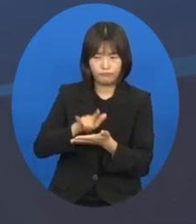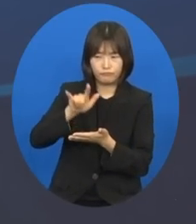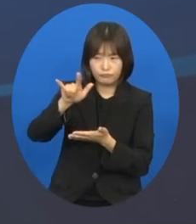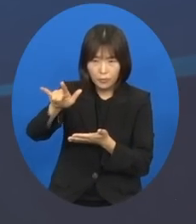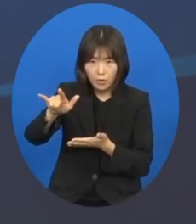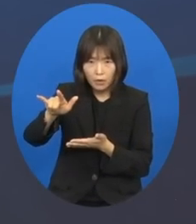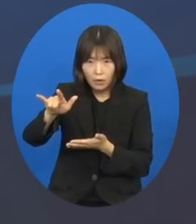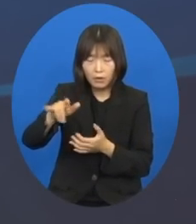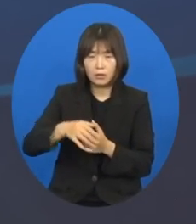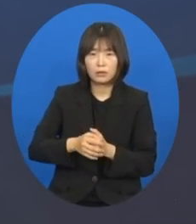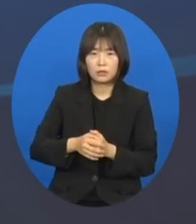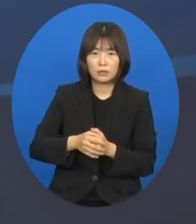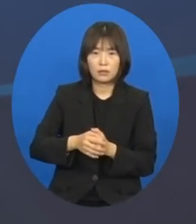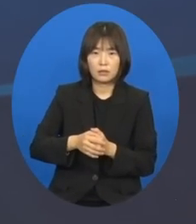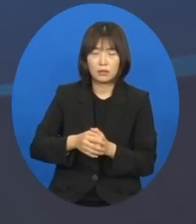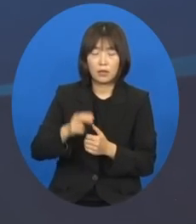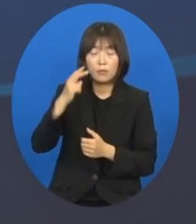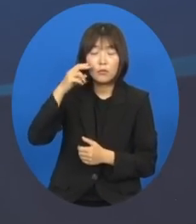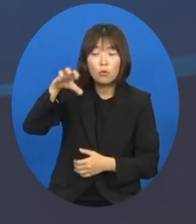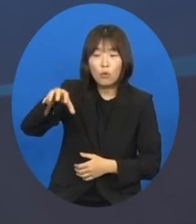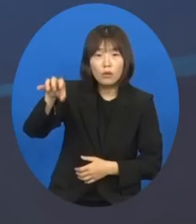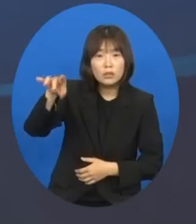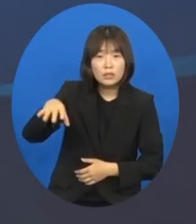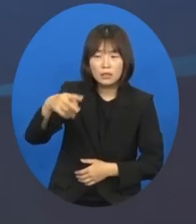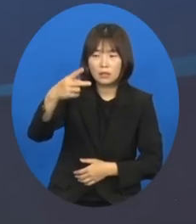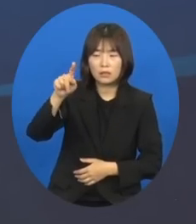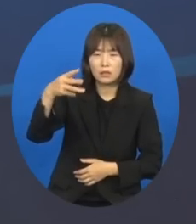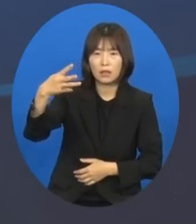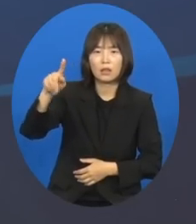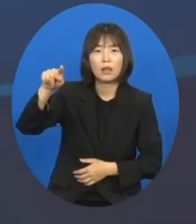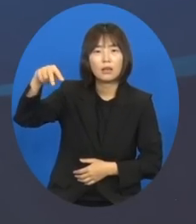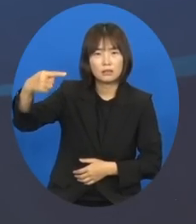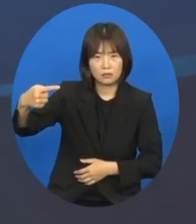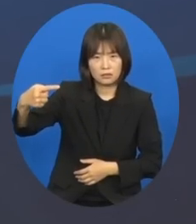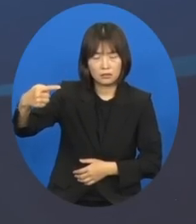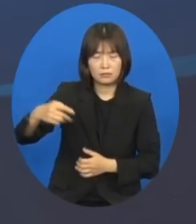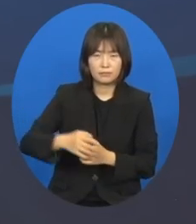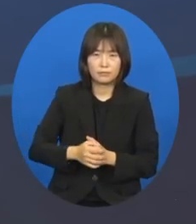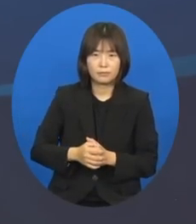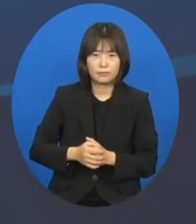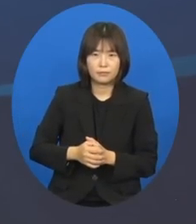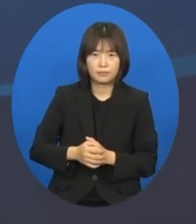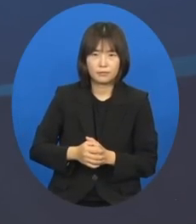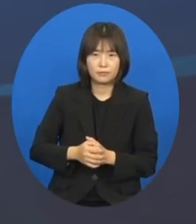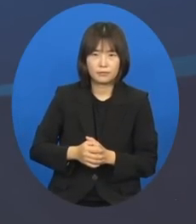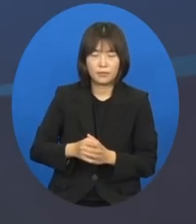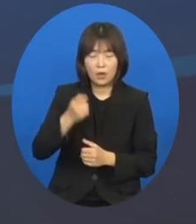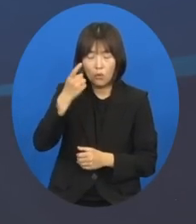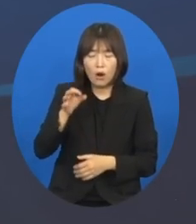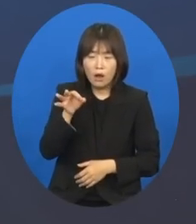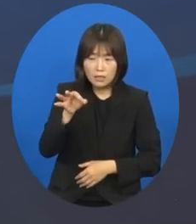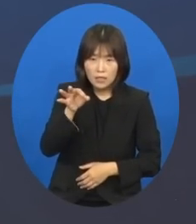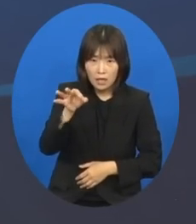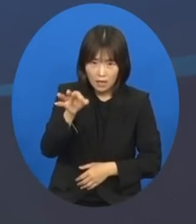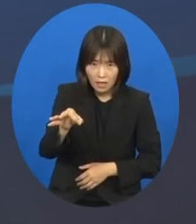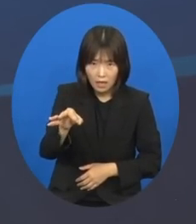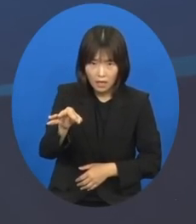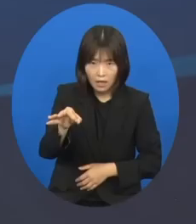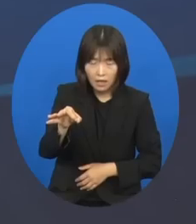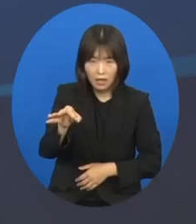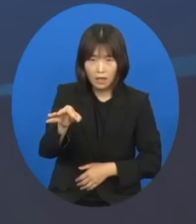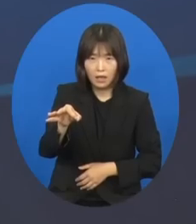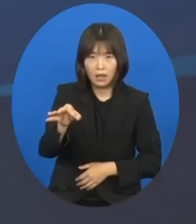정착지를 달라스로 정한 겁니다 한 달 한 달내는 아파트 월세를 얻고 아기용품을